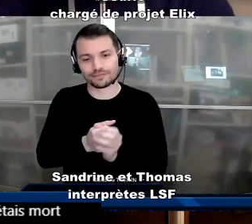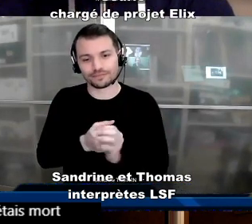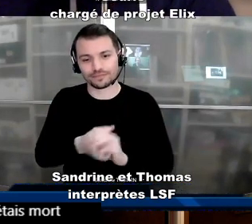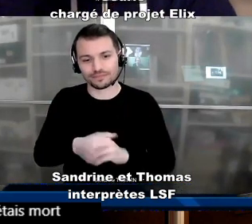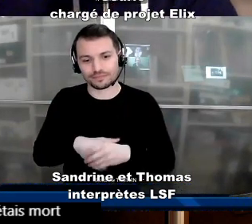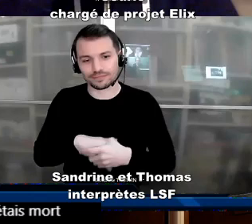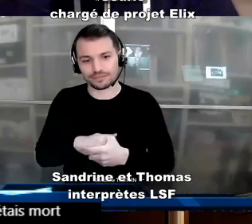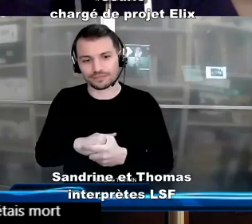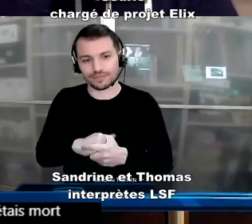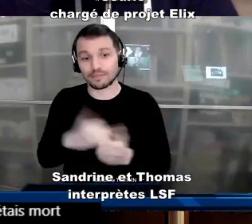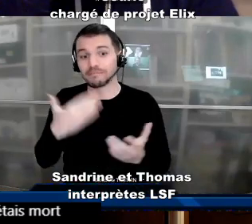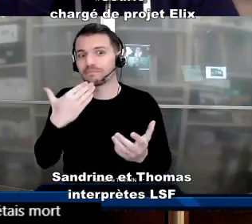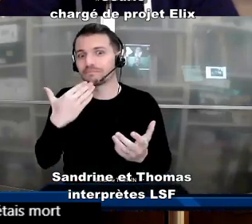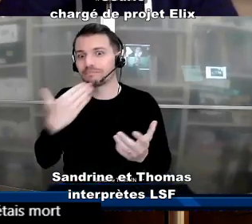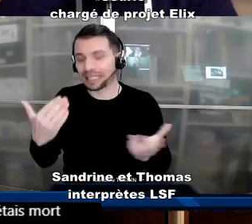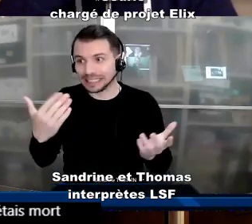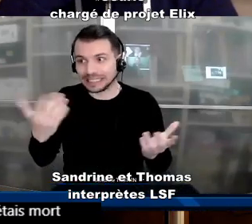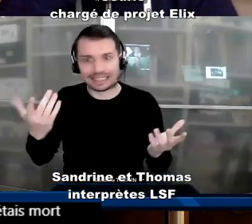donc voilà. Merci à vous.